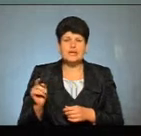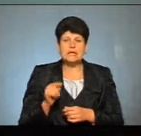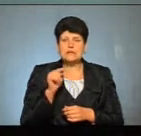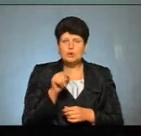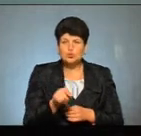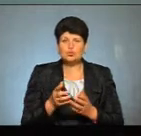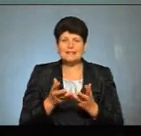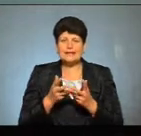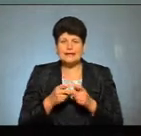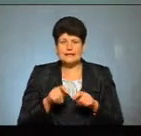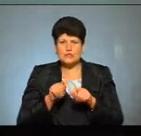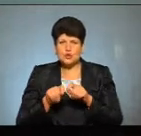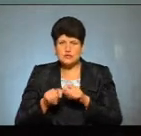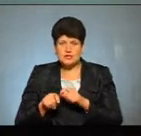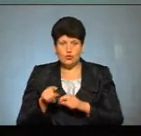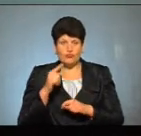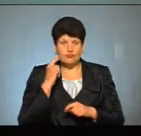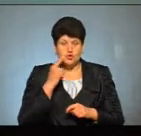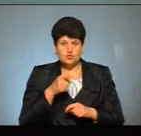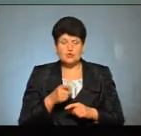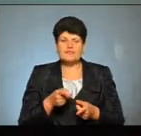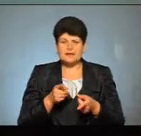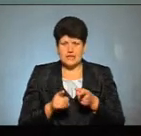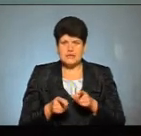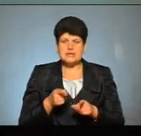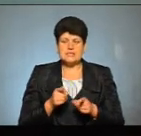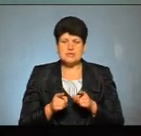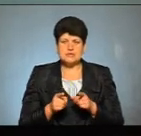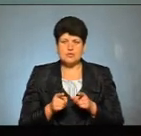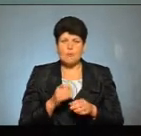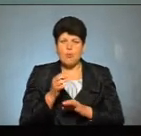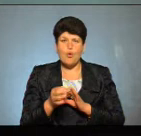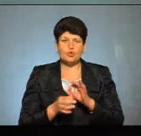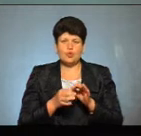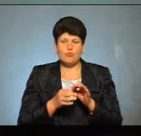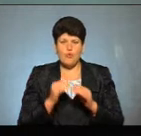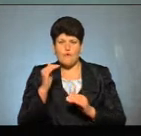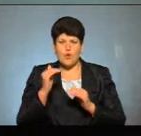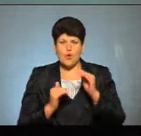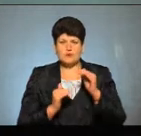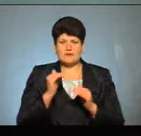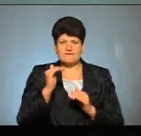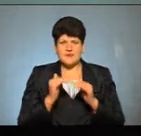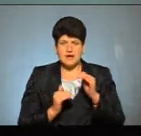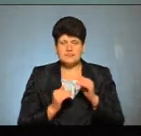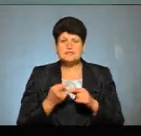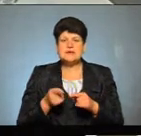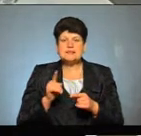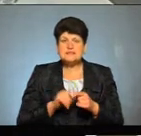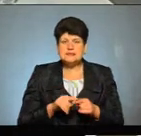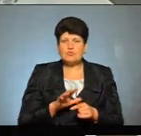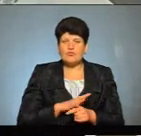кількість досліджень, про яку ви там чули, вона дійсно подобово коливається. Це буває